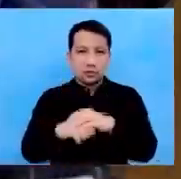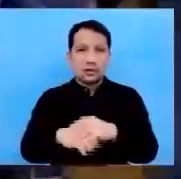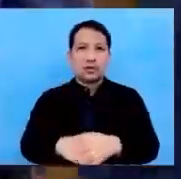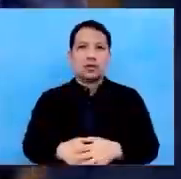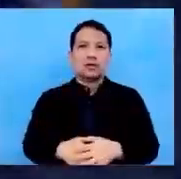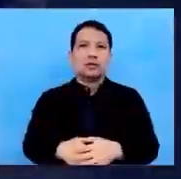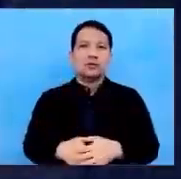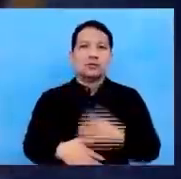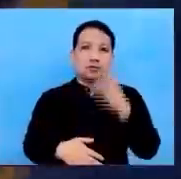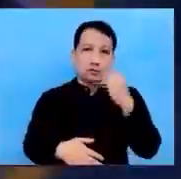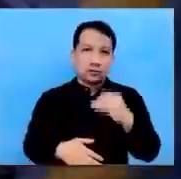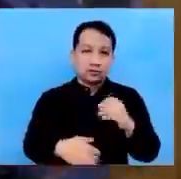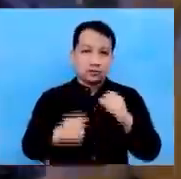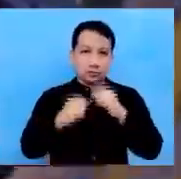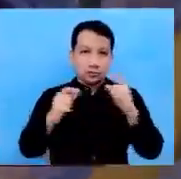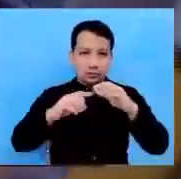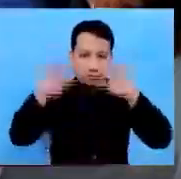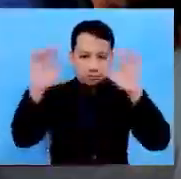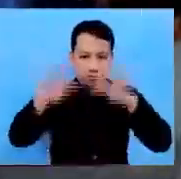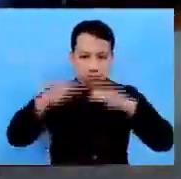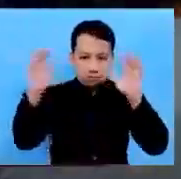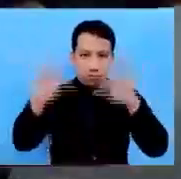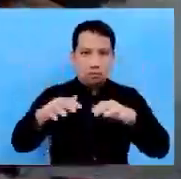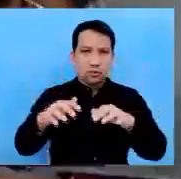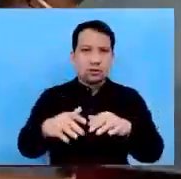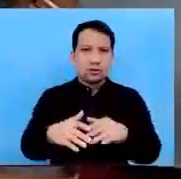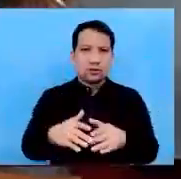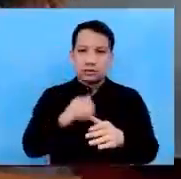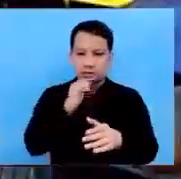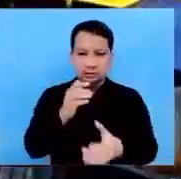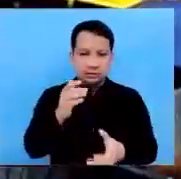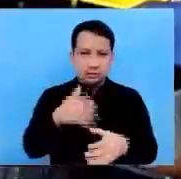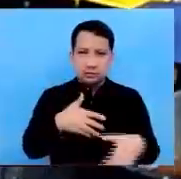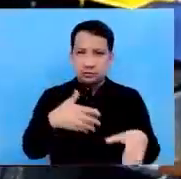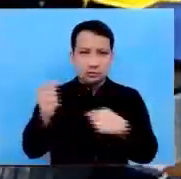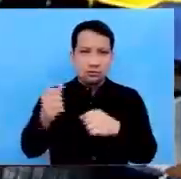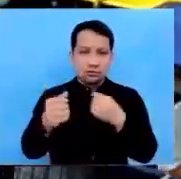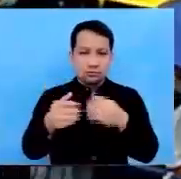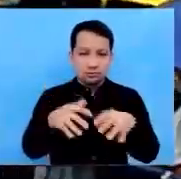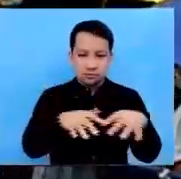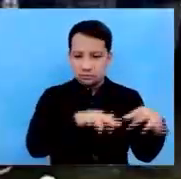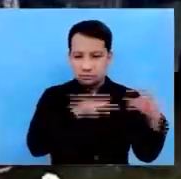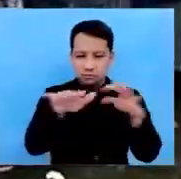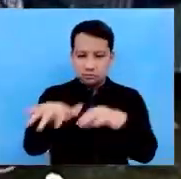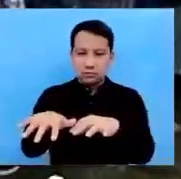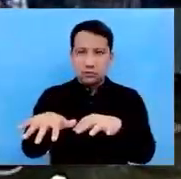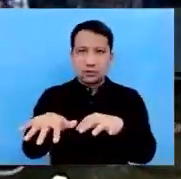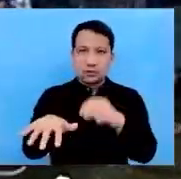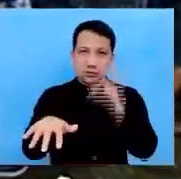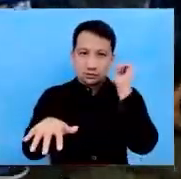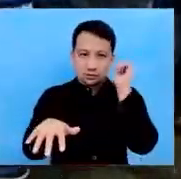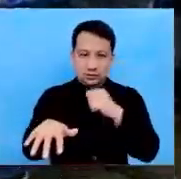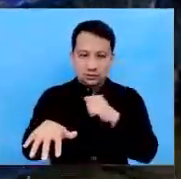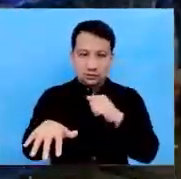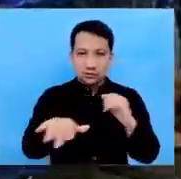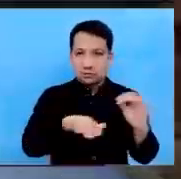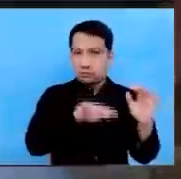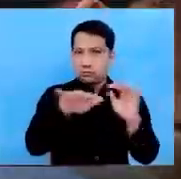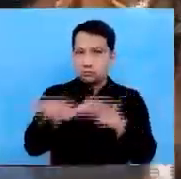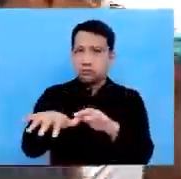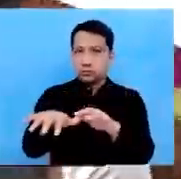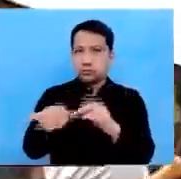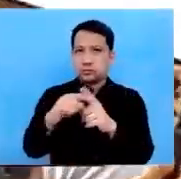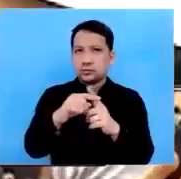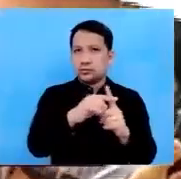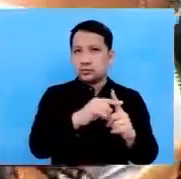kahit biglang umulan, hindi nag-alisan ang karamihan sa mga nakapila at matyagang naghintay para makapasok sa sementeryo at